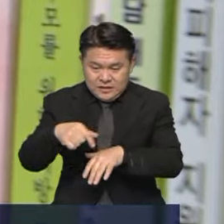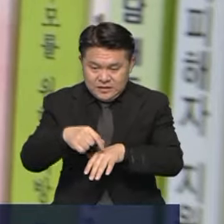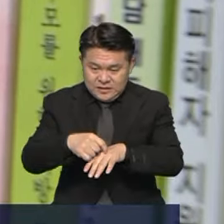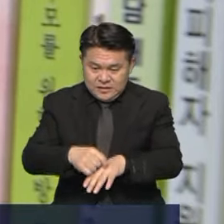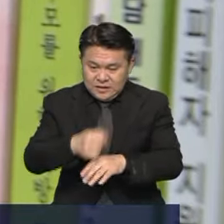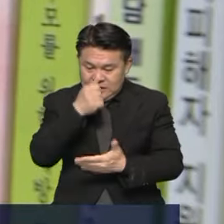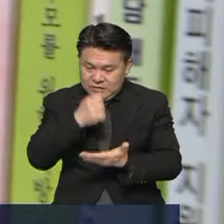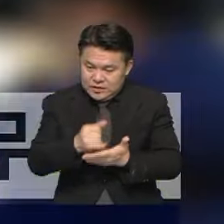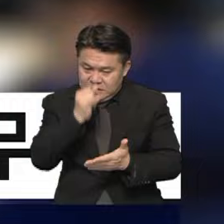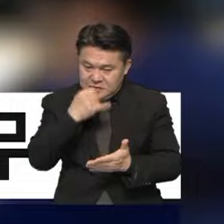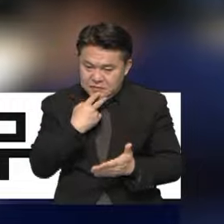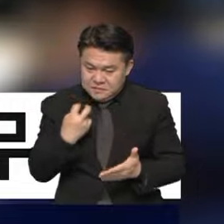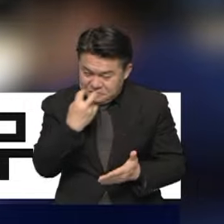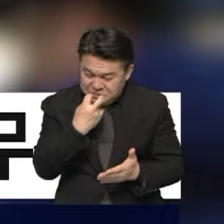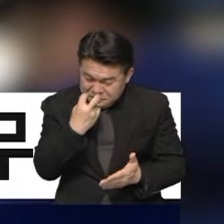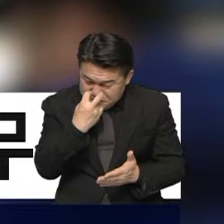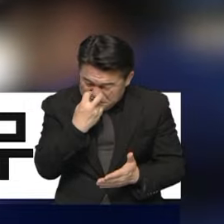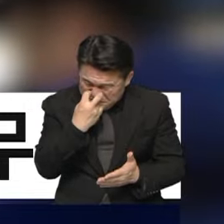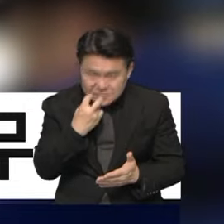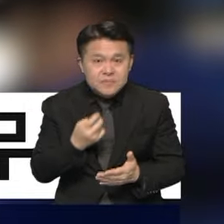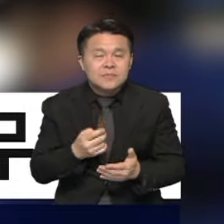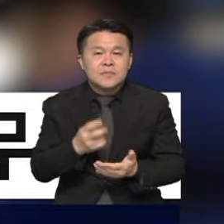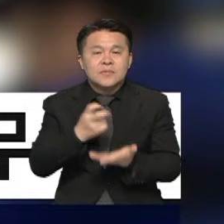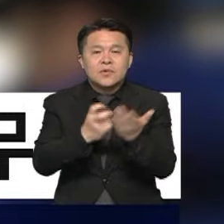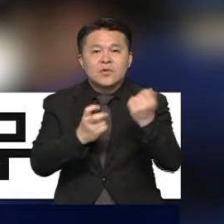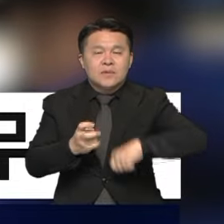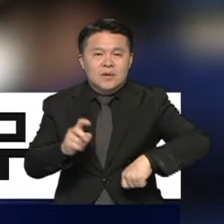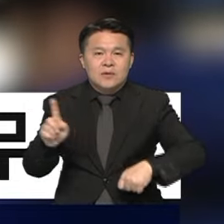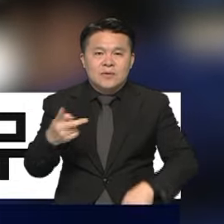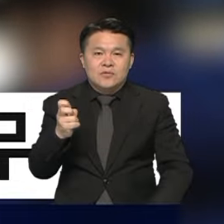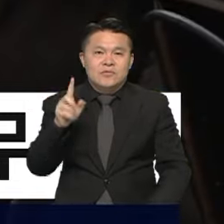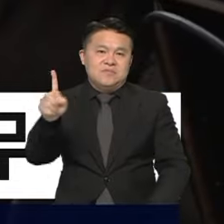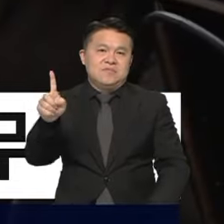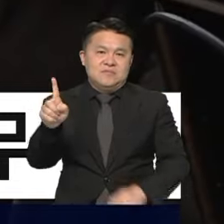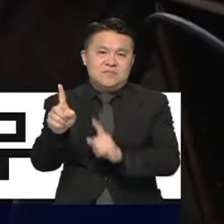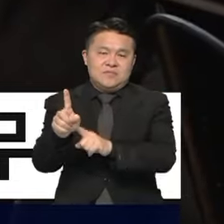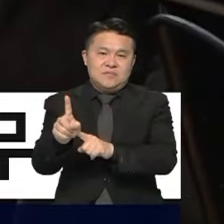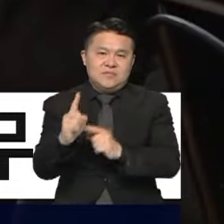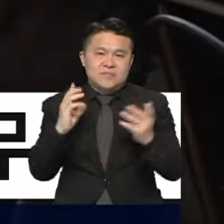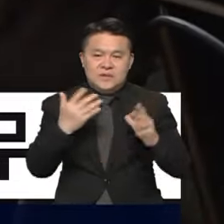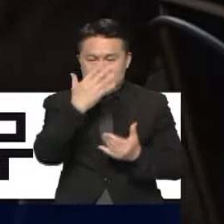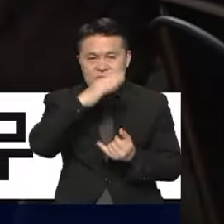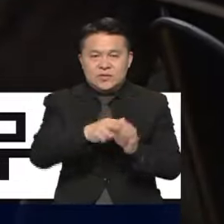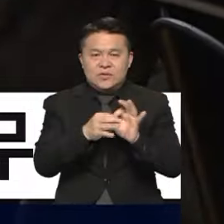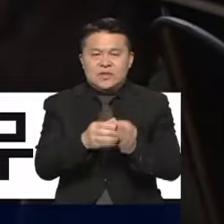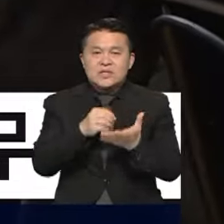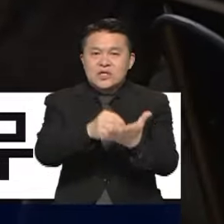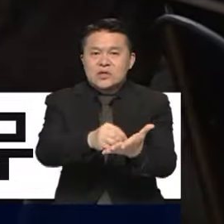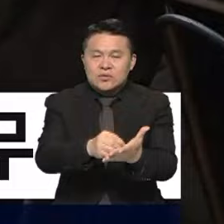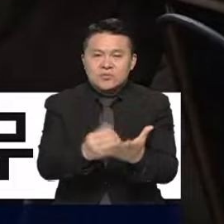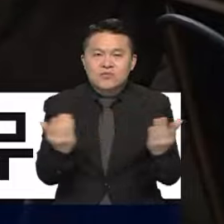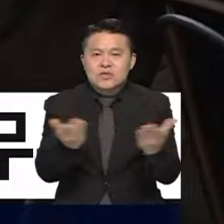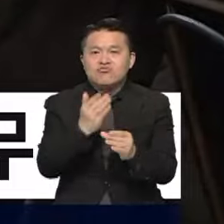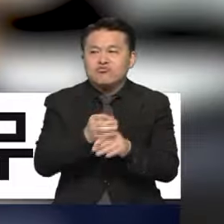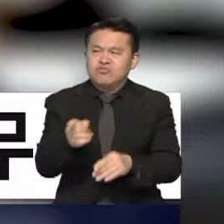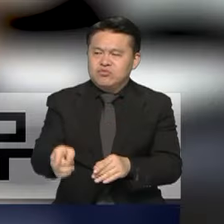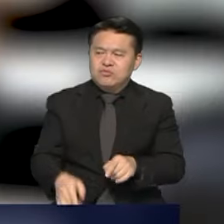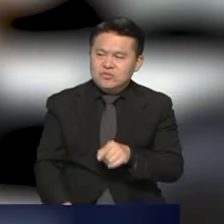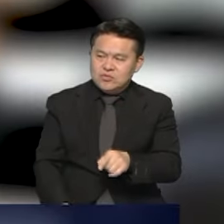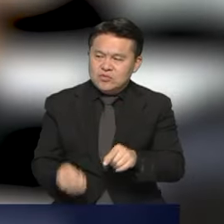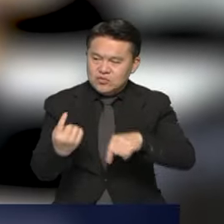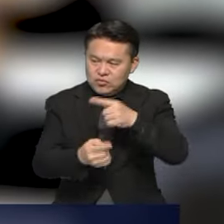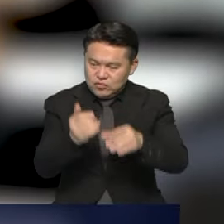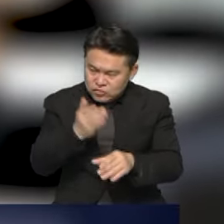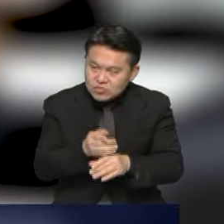점검한 결과 101명이 법령을 위반해 아동청소년 관련 기관에 취업하거나 운영 중인 것으로